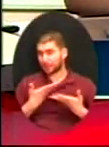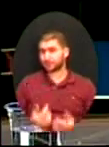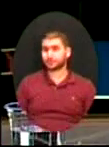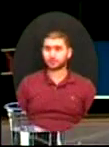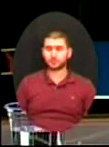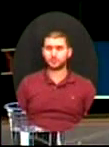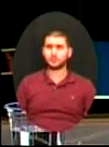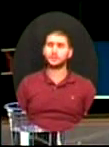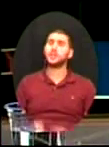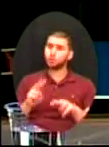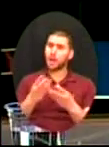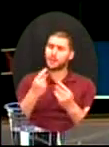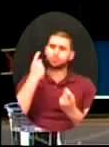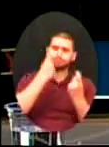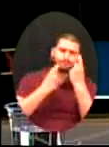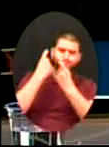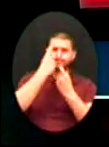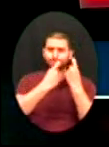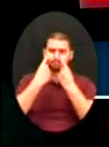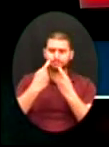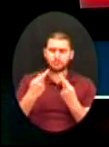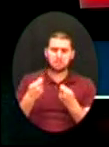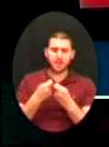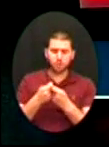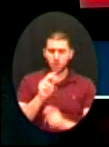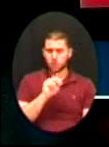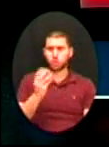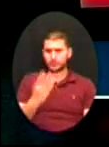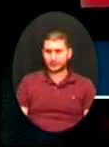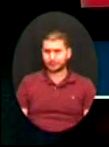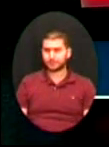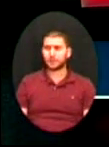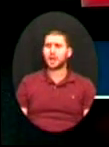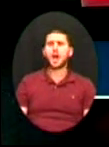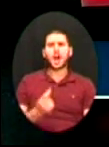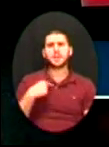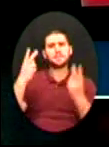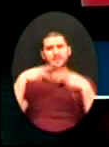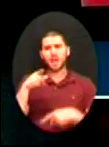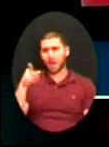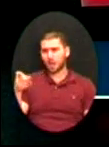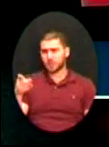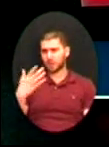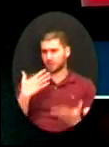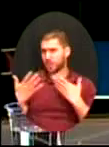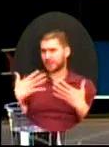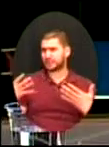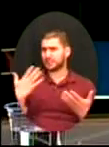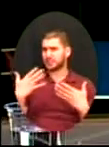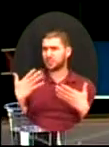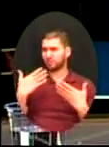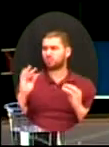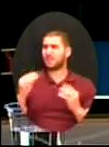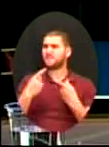ומי... כן, יש הרבה מאוד שאלות סביב העניין הזה, ואני מבינה שאתם, אתה תכנס ישיבה של ועדת